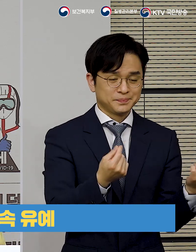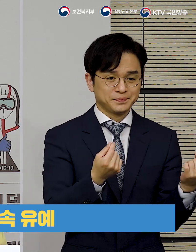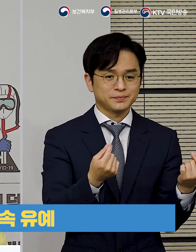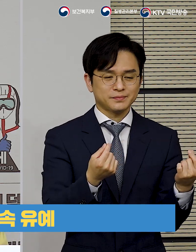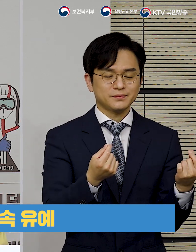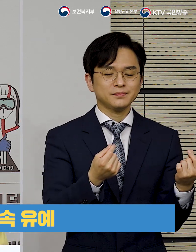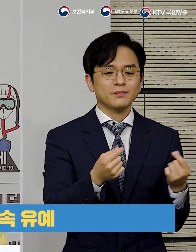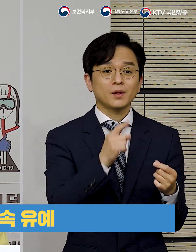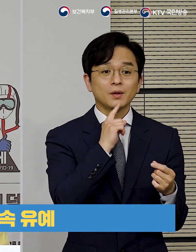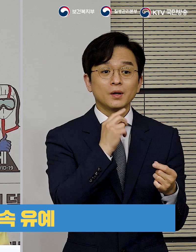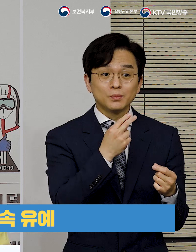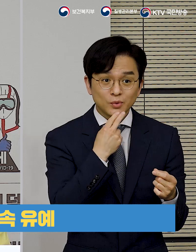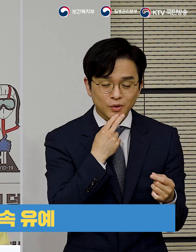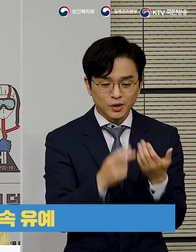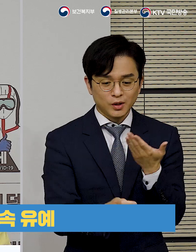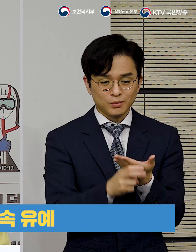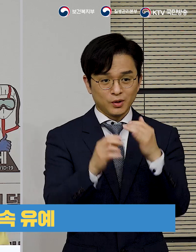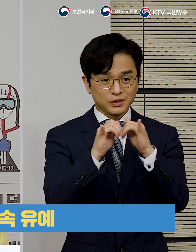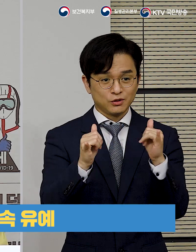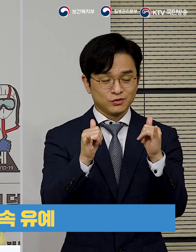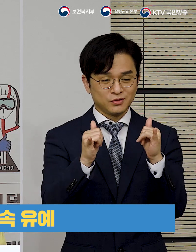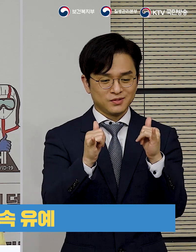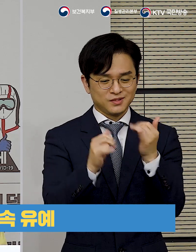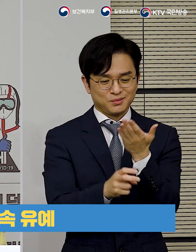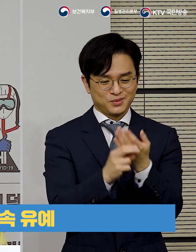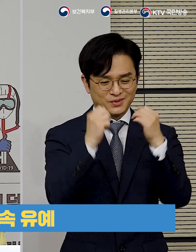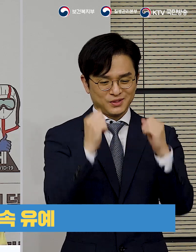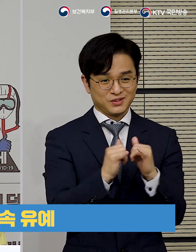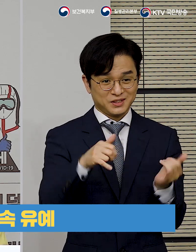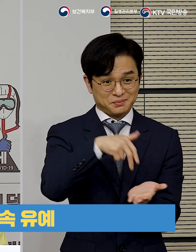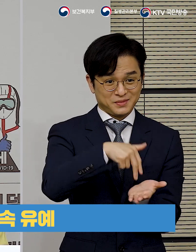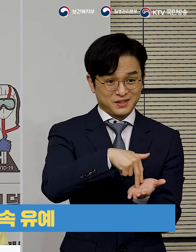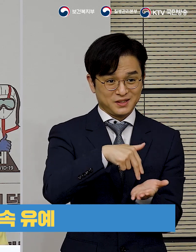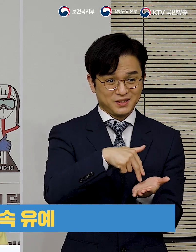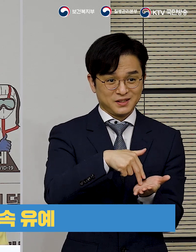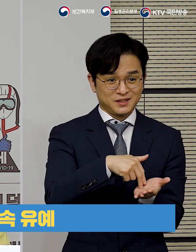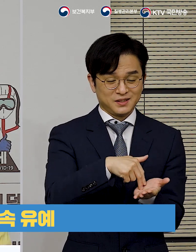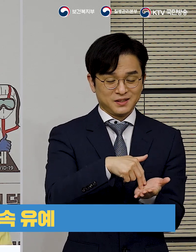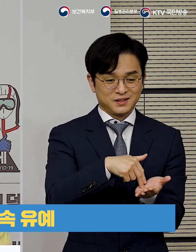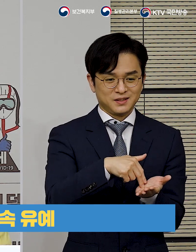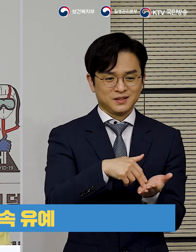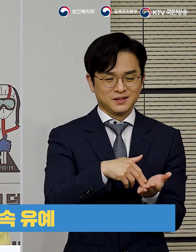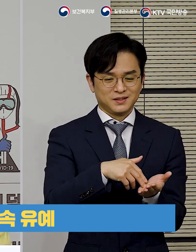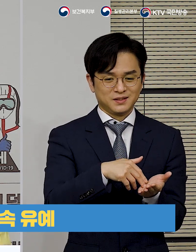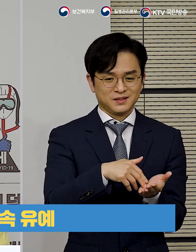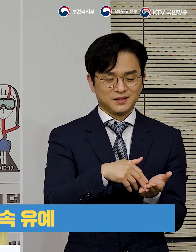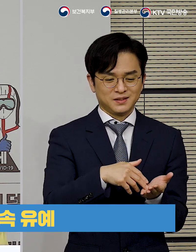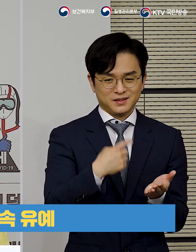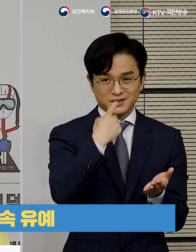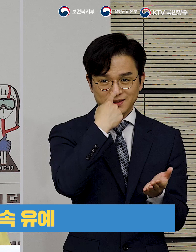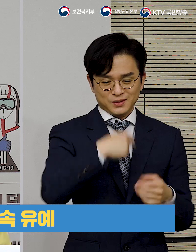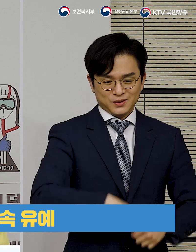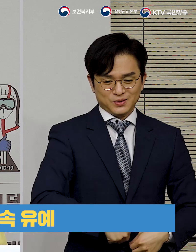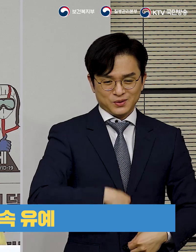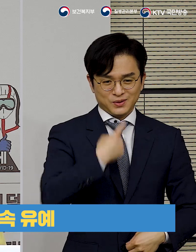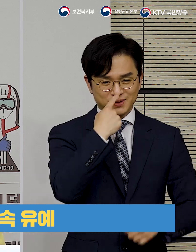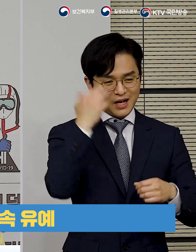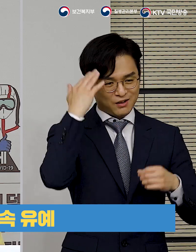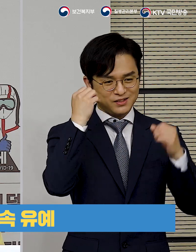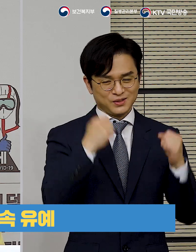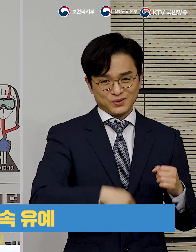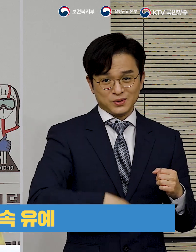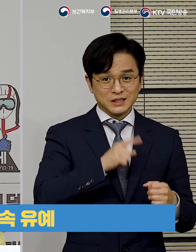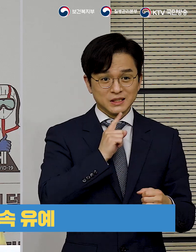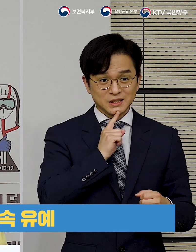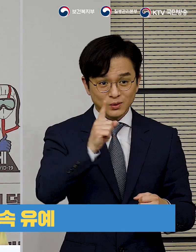두려움 없이 진료에 임할 수 있도록 보건소라든가 이동형 진료소 등을 운영하는